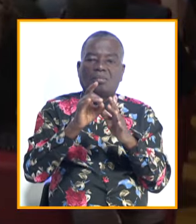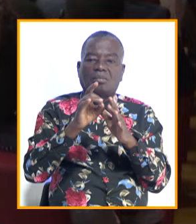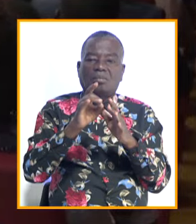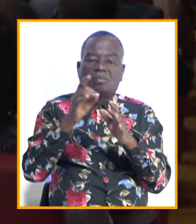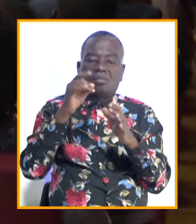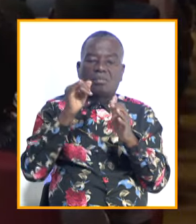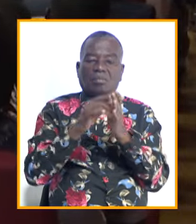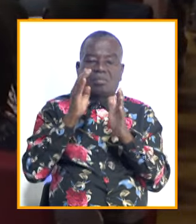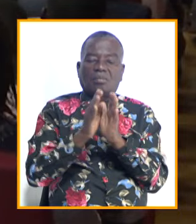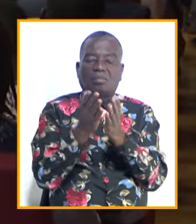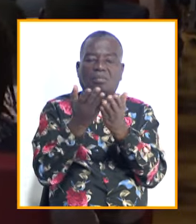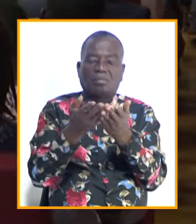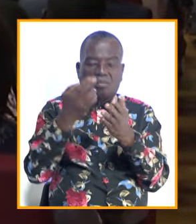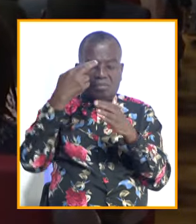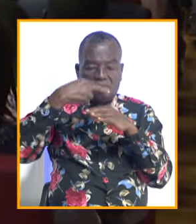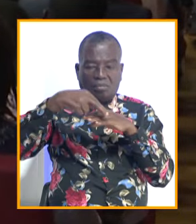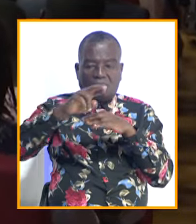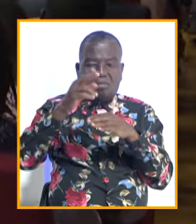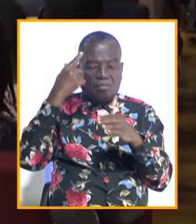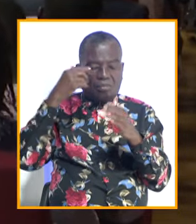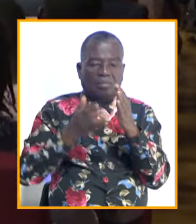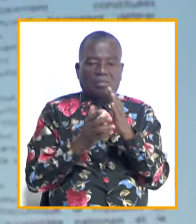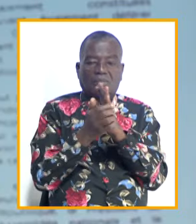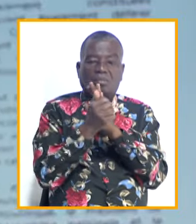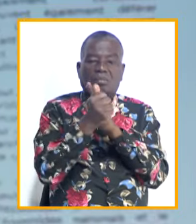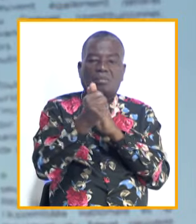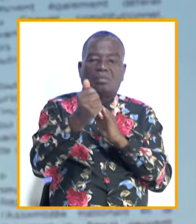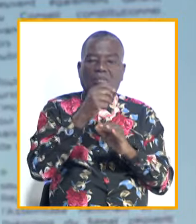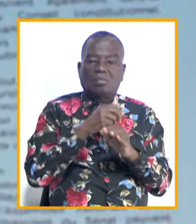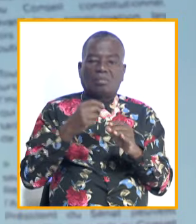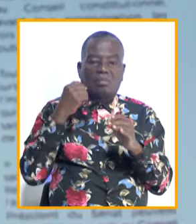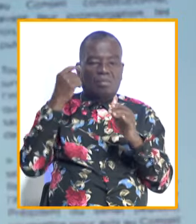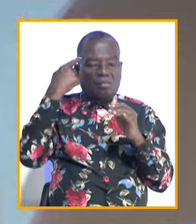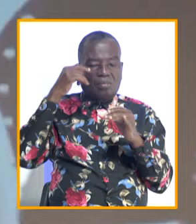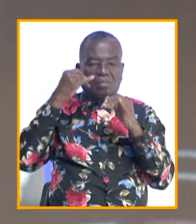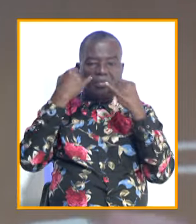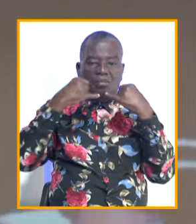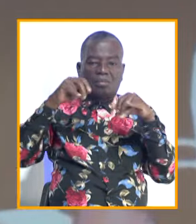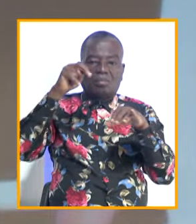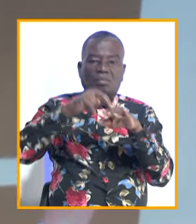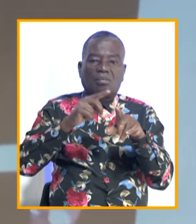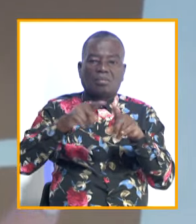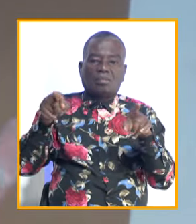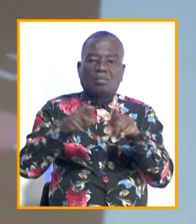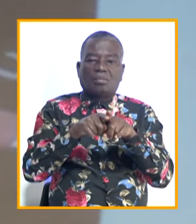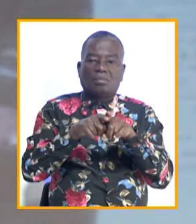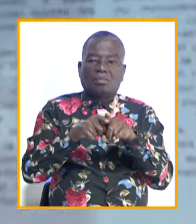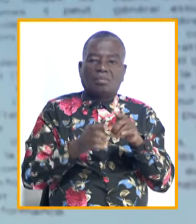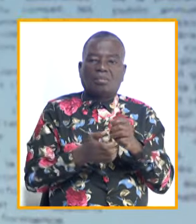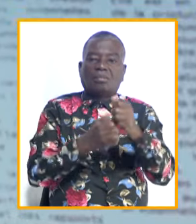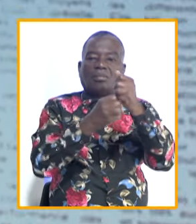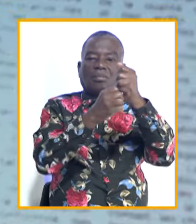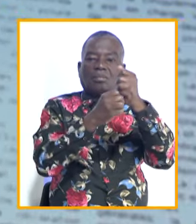C'est un magazine de référence de par la qualité et la pertinence des informations, mais également un